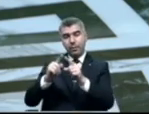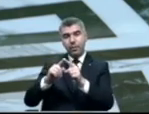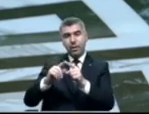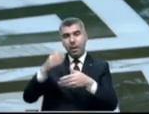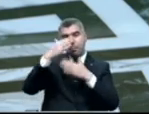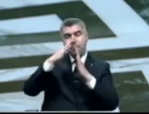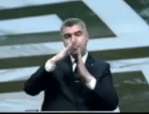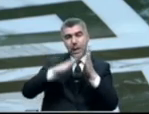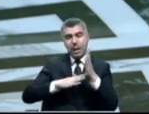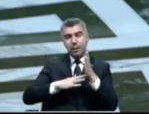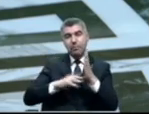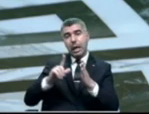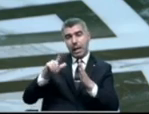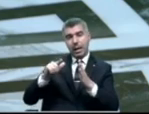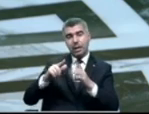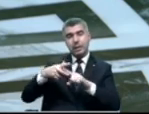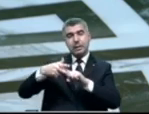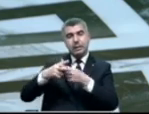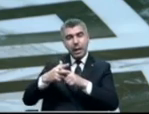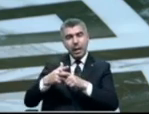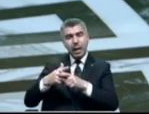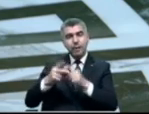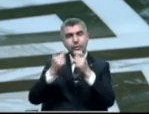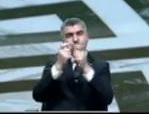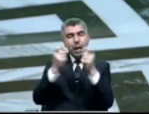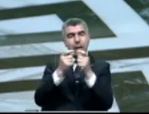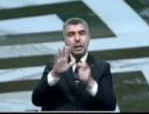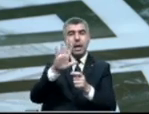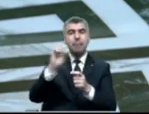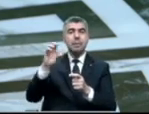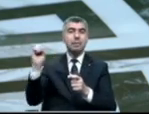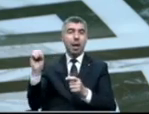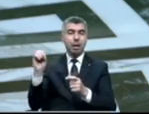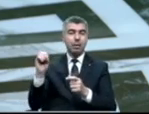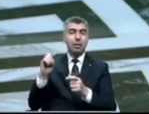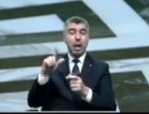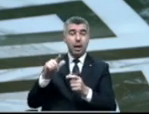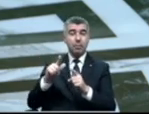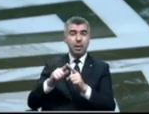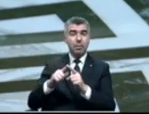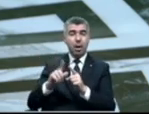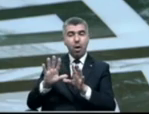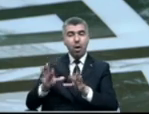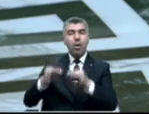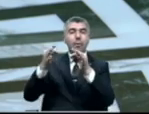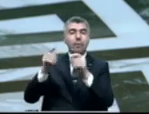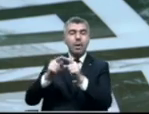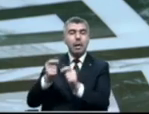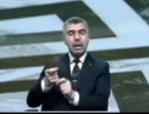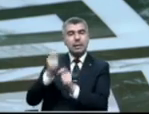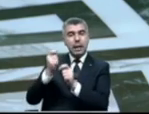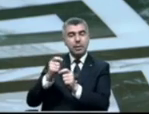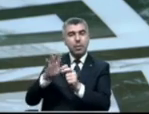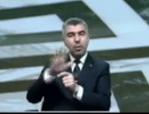كتوفر بلادنا على واحد النسيج صناعي كيتكون ب 500 وحدة صناعية لتثمين المنتجات البحرية